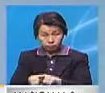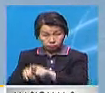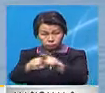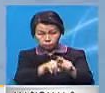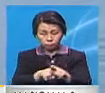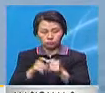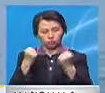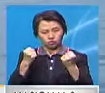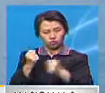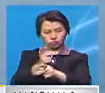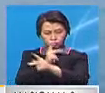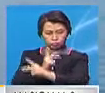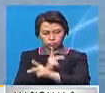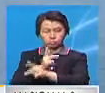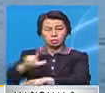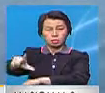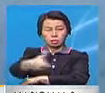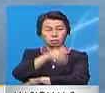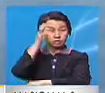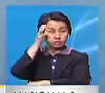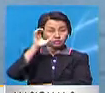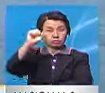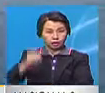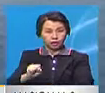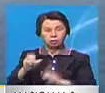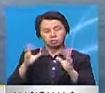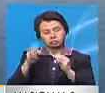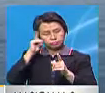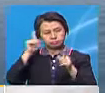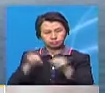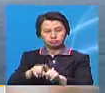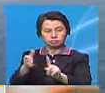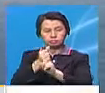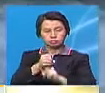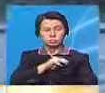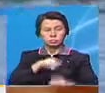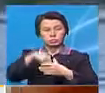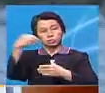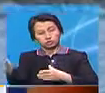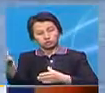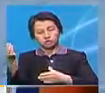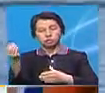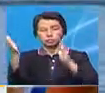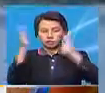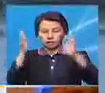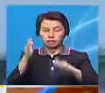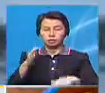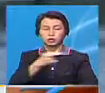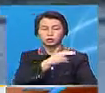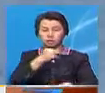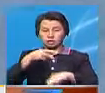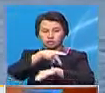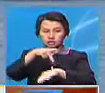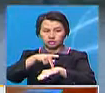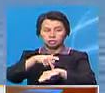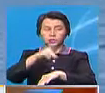sekarangakukukwan kelamatan itu dicapai dalam mesyuarat khas menteri-menteri luar Malaysia Indonesia dan Filipina di Yogyakarta